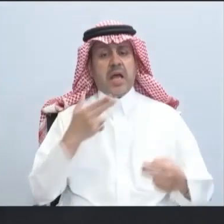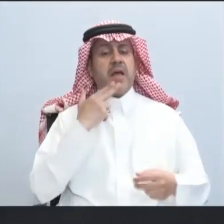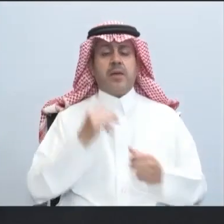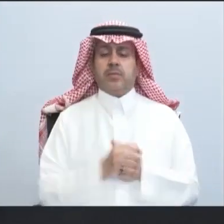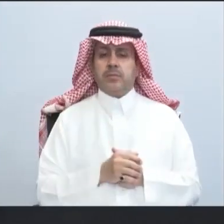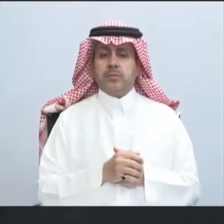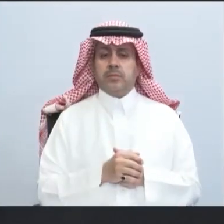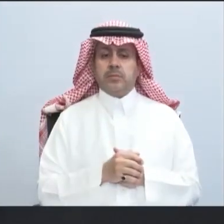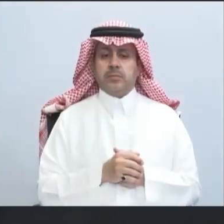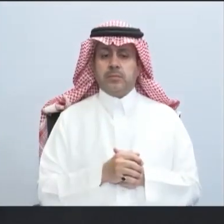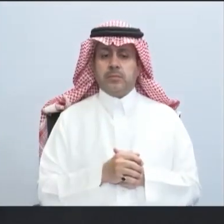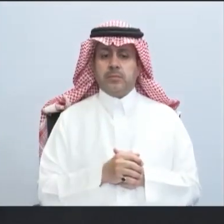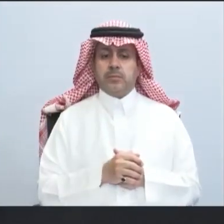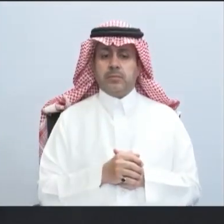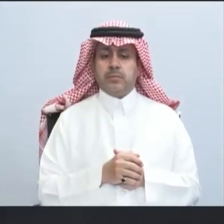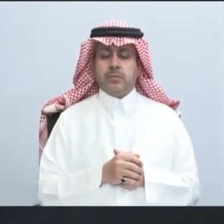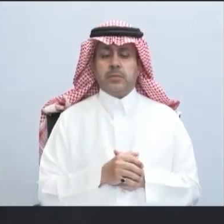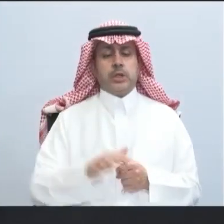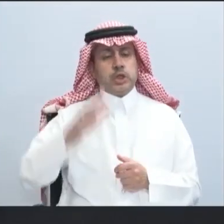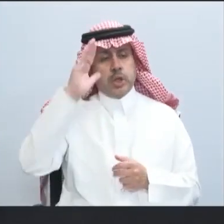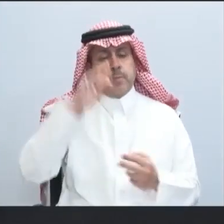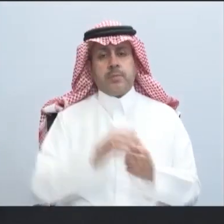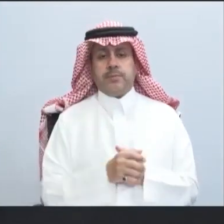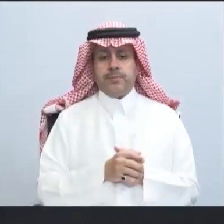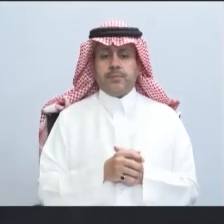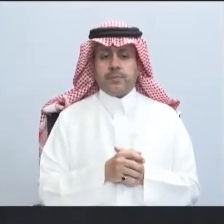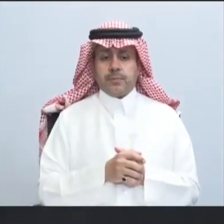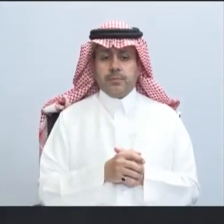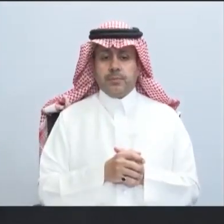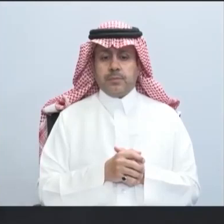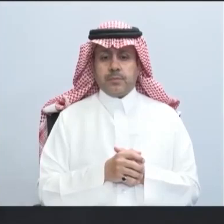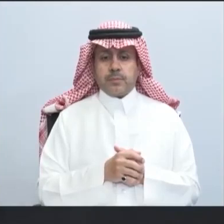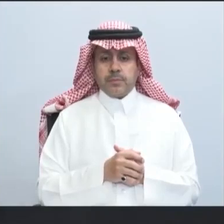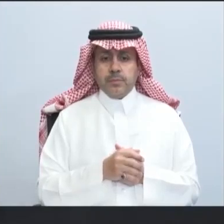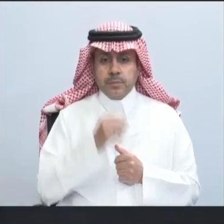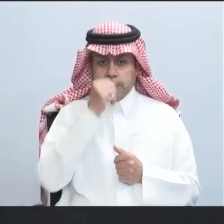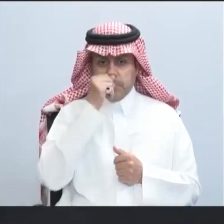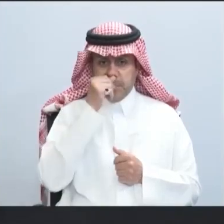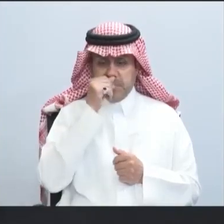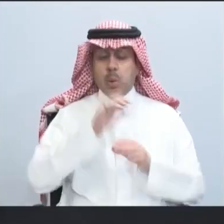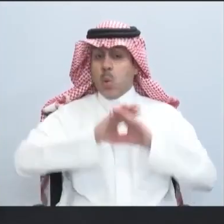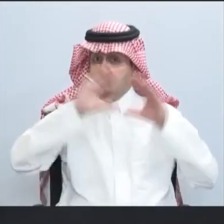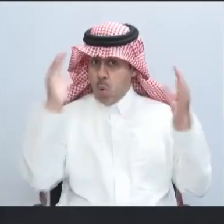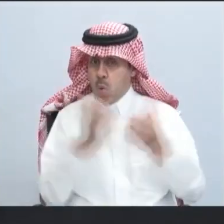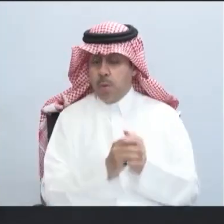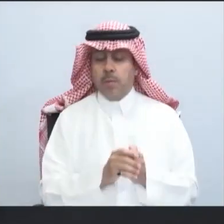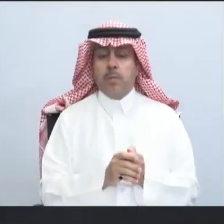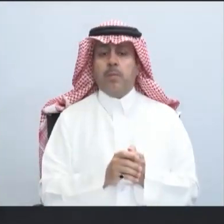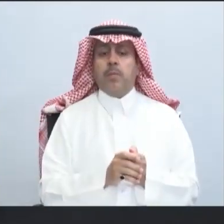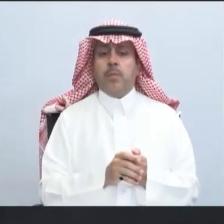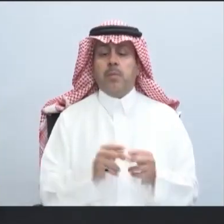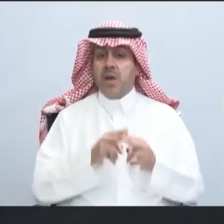عليكم والطرف الاخر يبادلك السلام وعليكم السلام هذا كله من اظهار